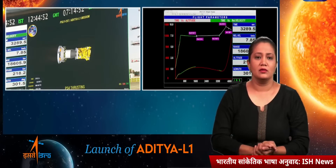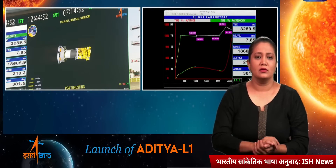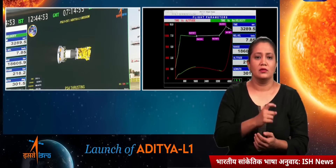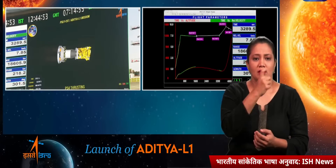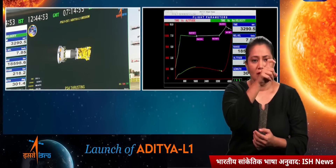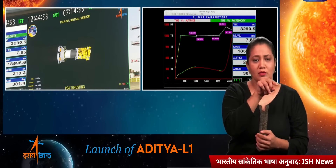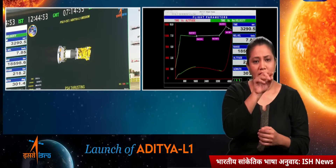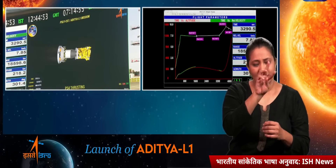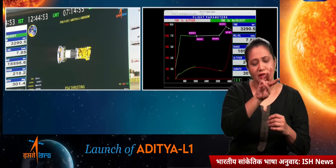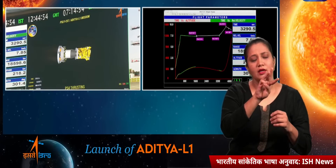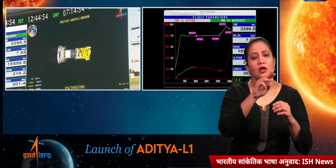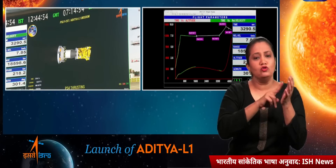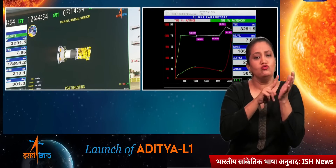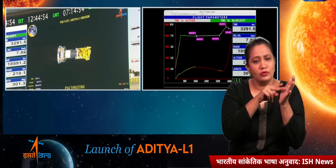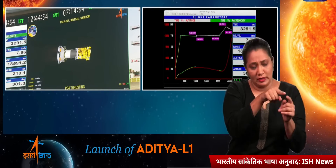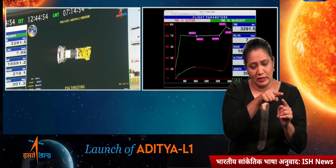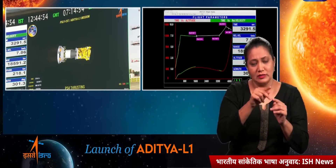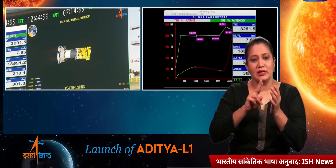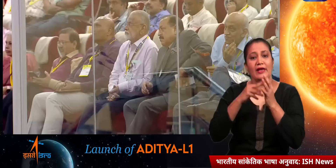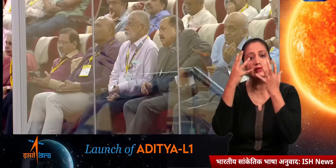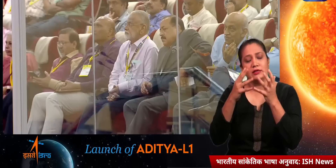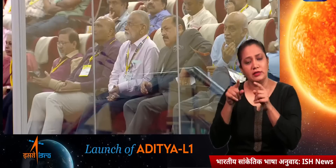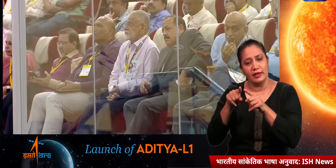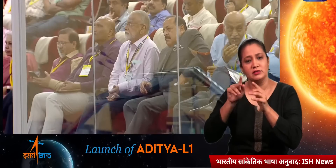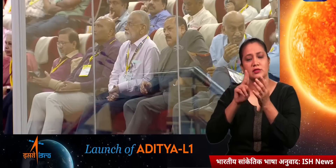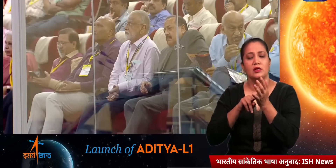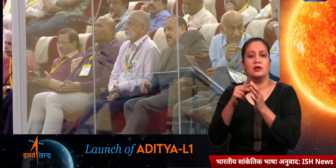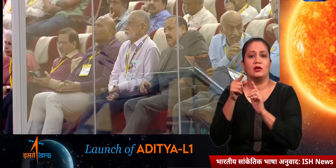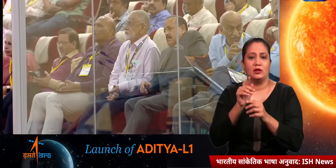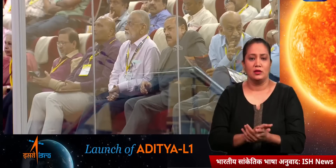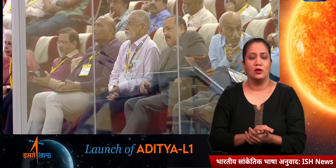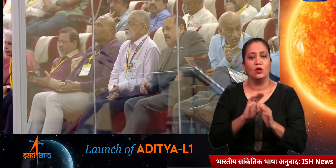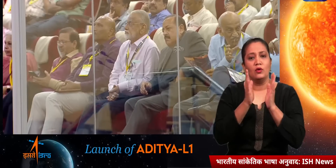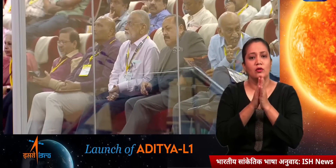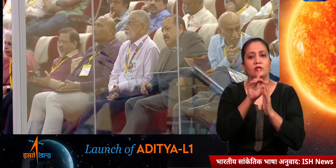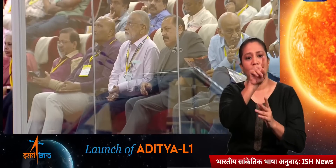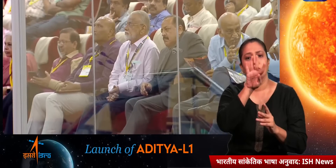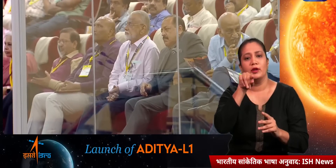उत्पन्न करता है। इस तरह कुल प्रणोद 14.6 किलो न्यूटन का होता है।